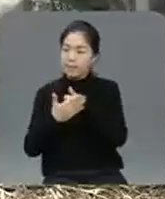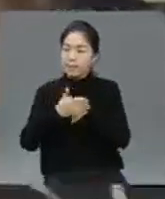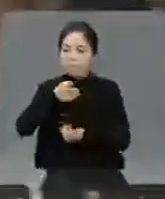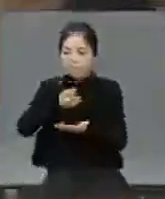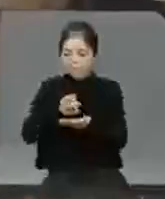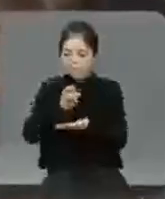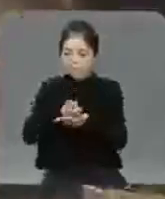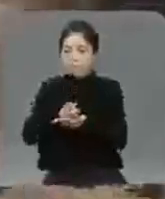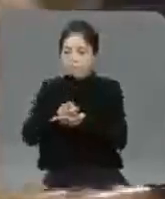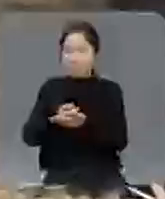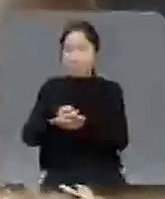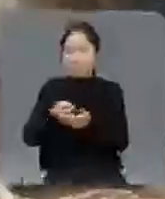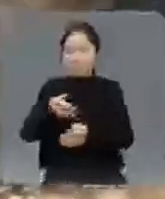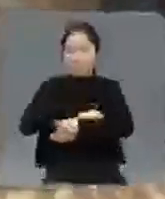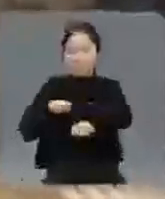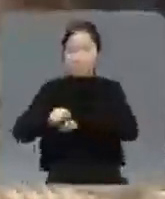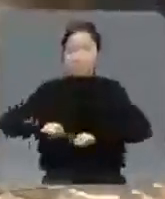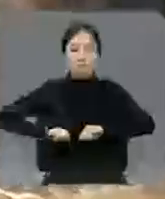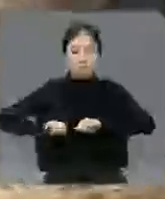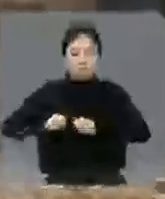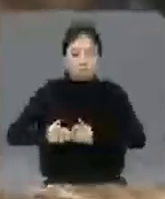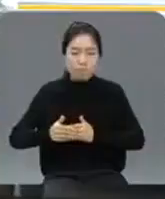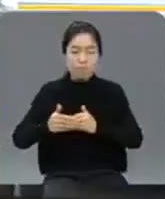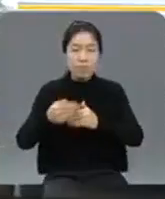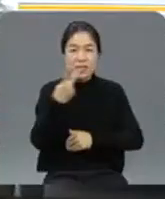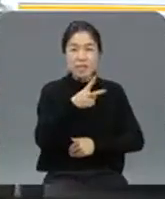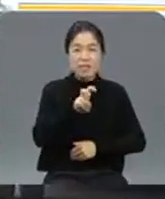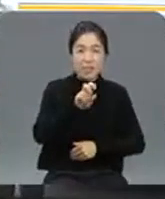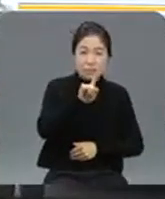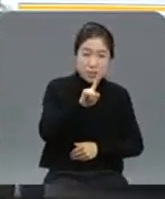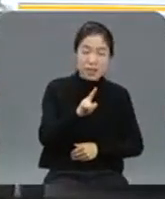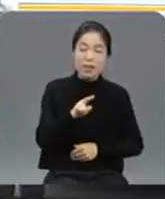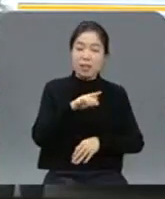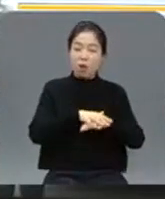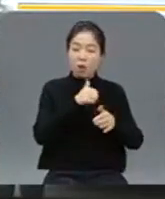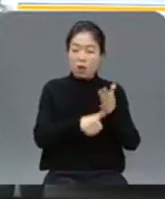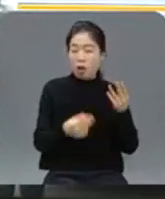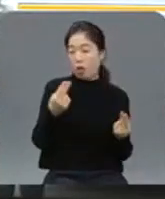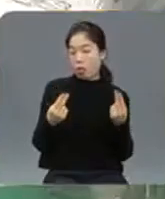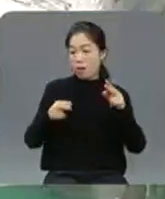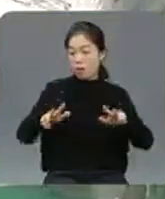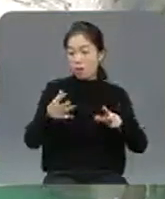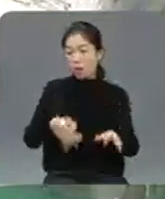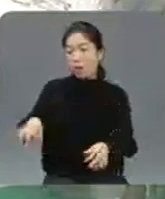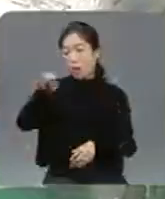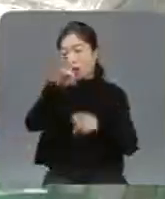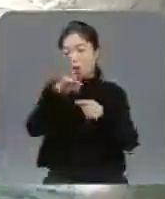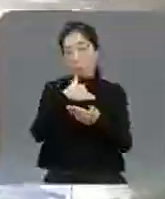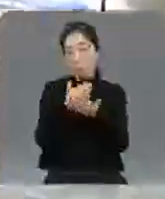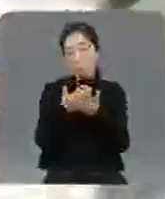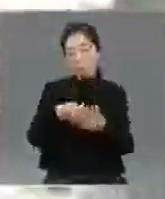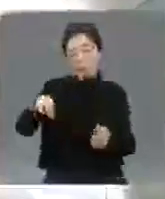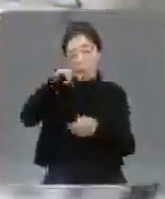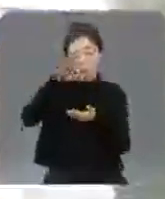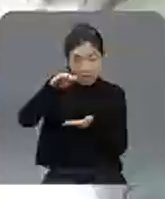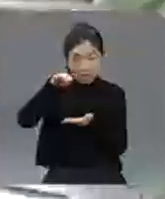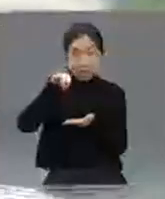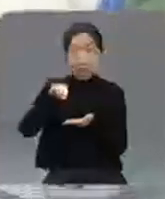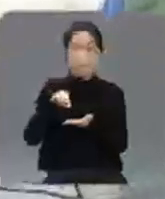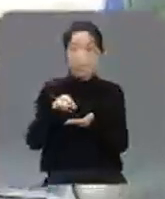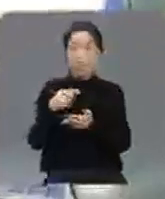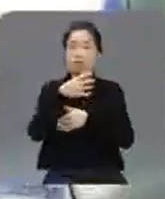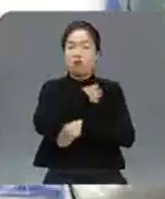나섰습니다 조 안에는 2022 자재 가격과 비교해 현재 가격이 오은 품목의 상승분을 상군이